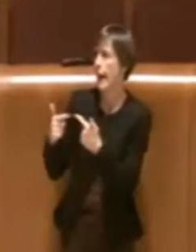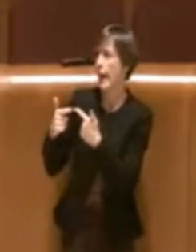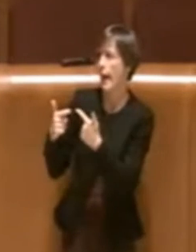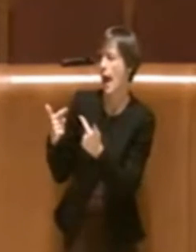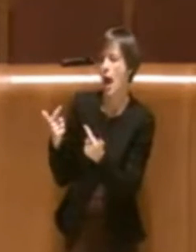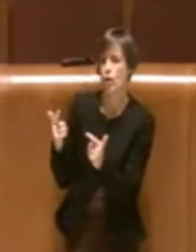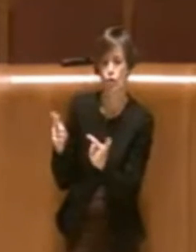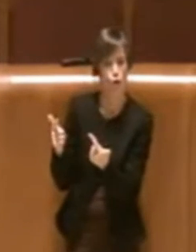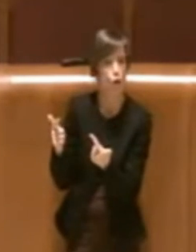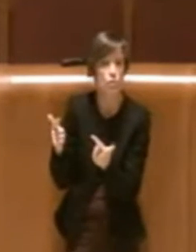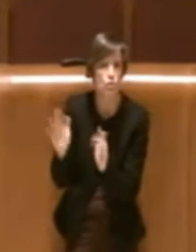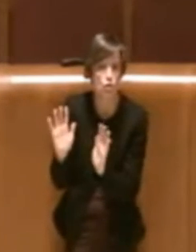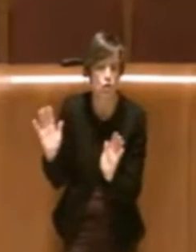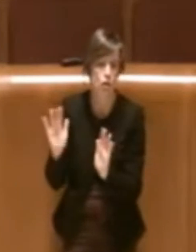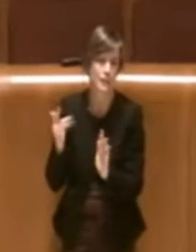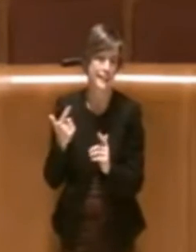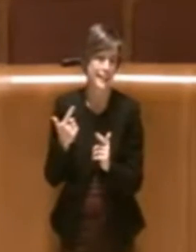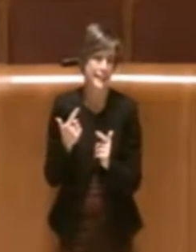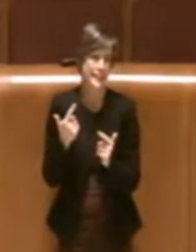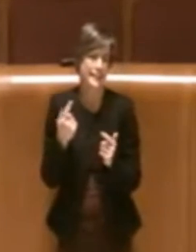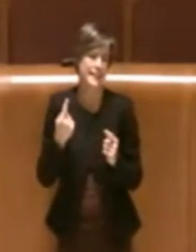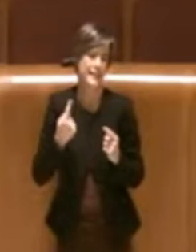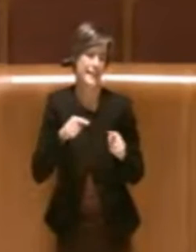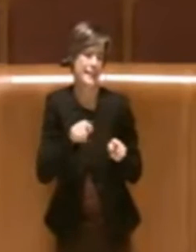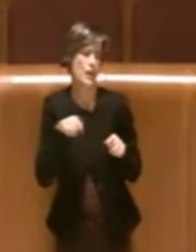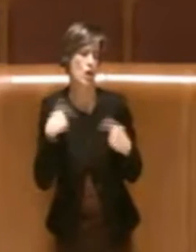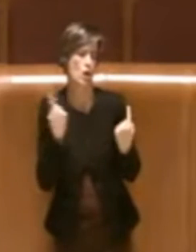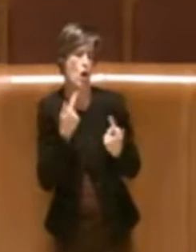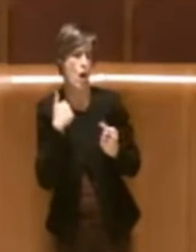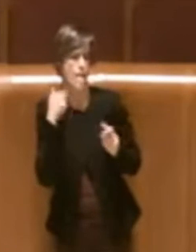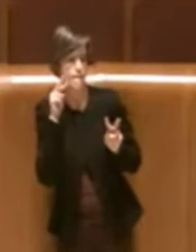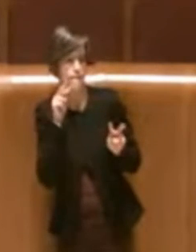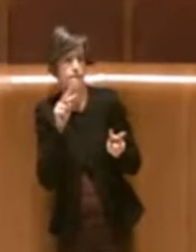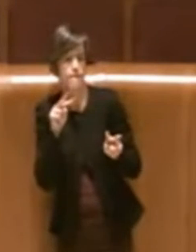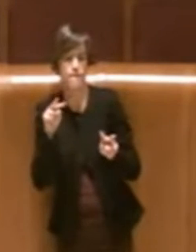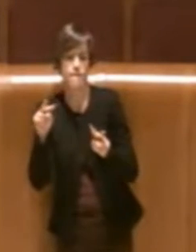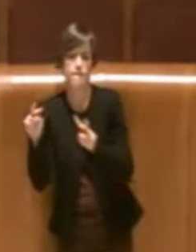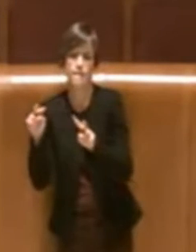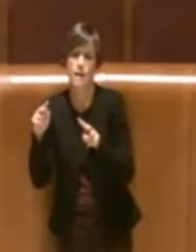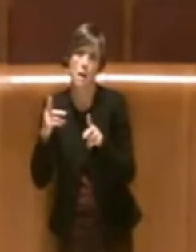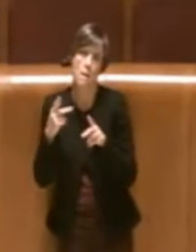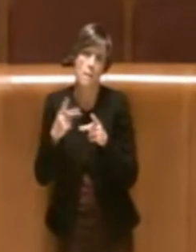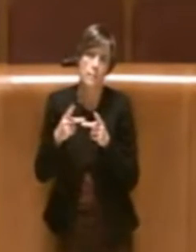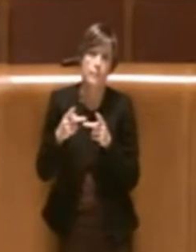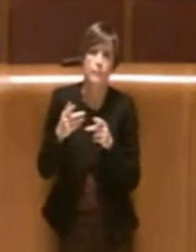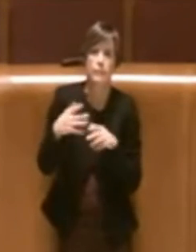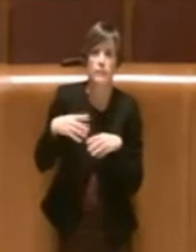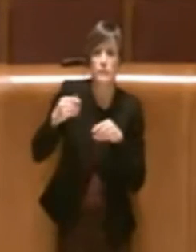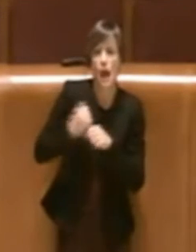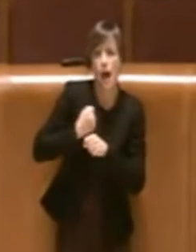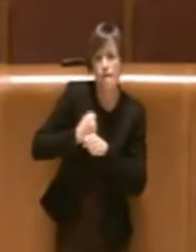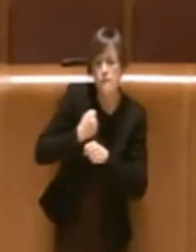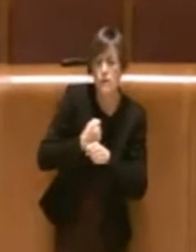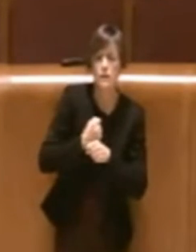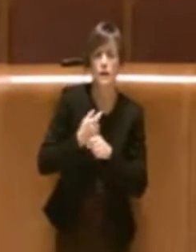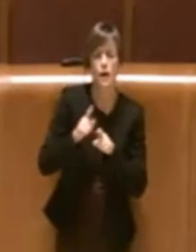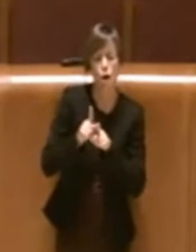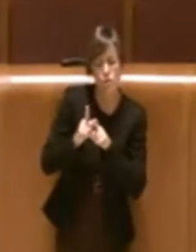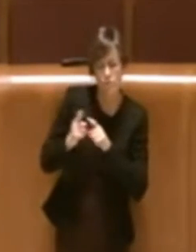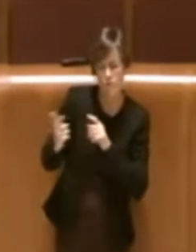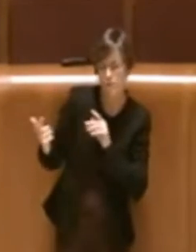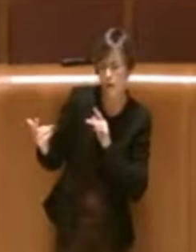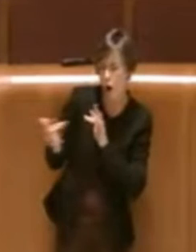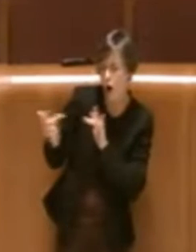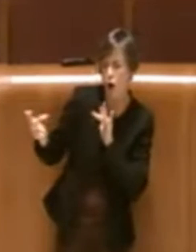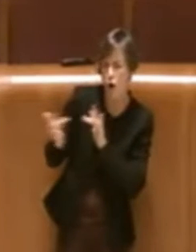siamo messi nella condizione di cominciare a lavorare a stretto contatto